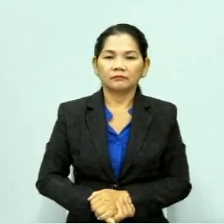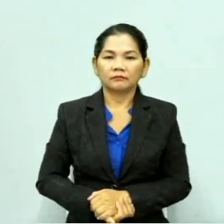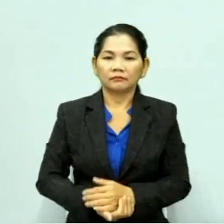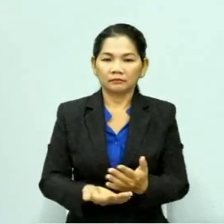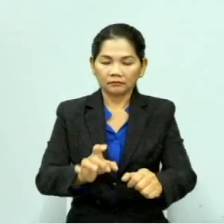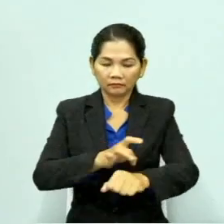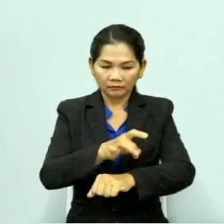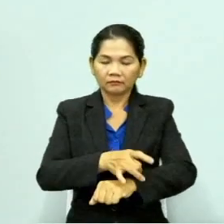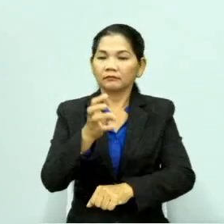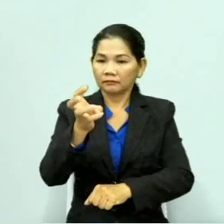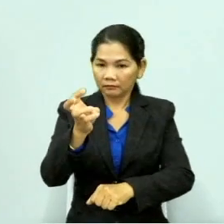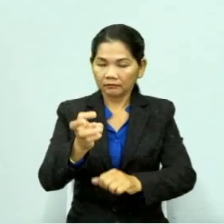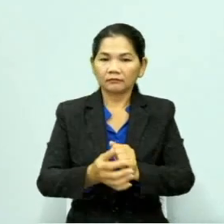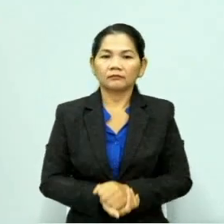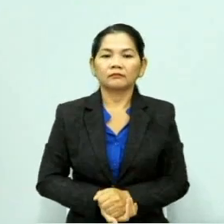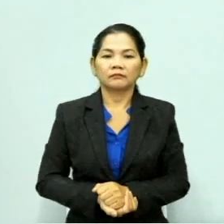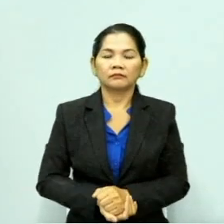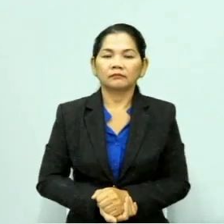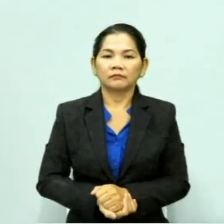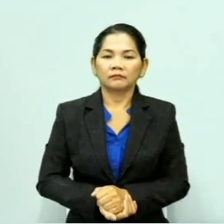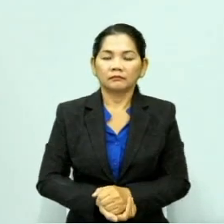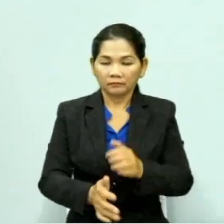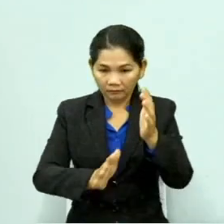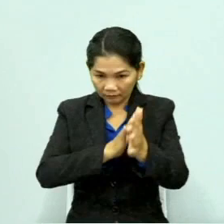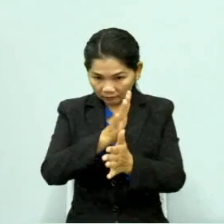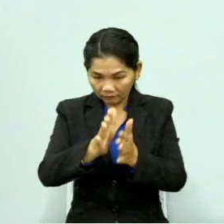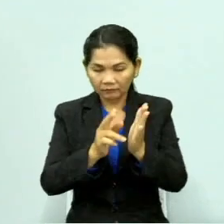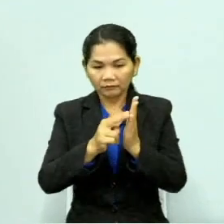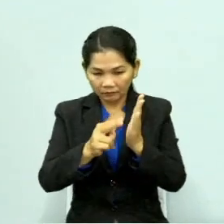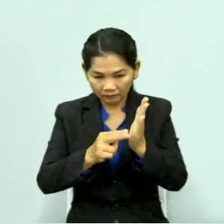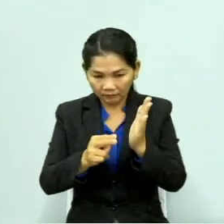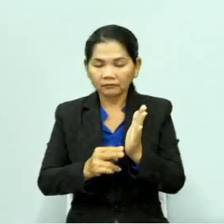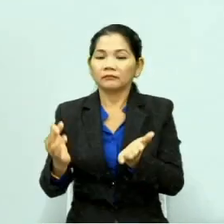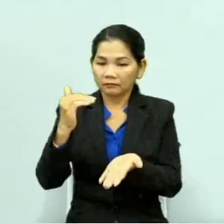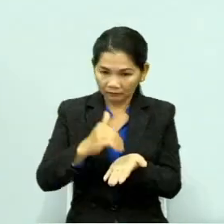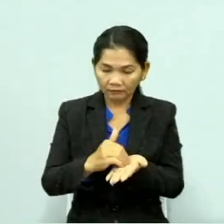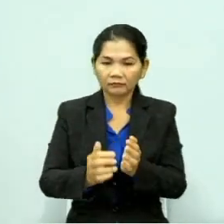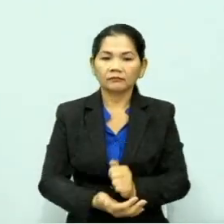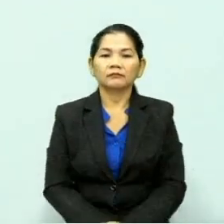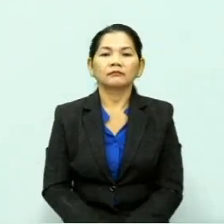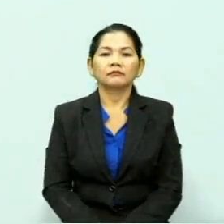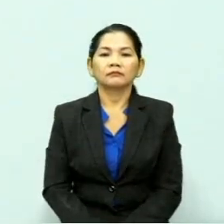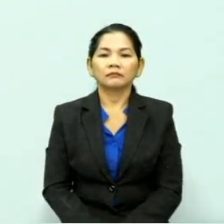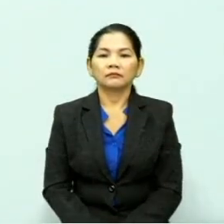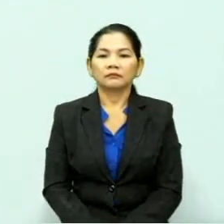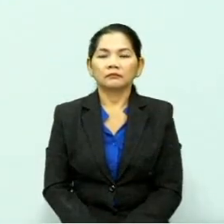rưu tục bê bằng cách xâm rập ở con chà án ạ tạ bọt chà đón tiệt